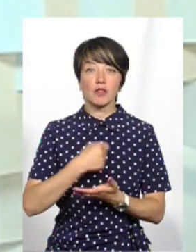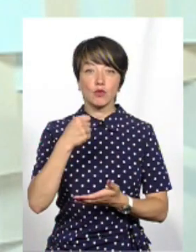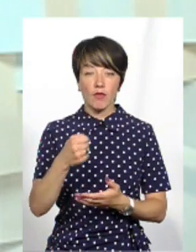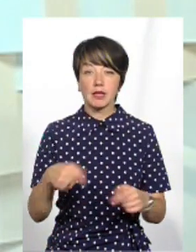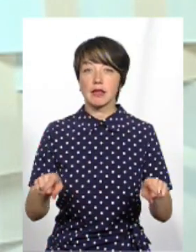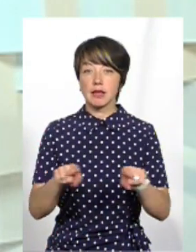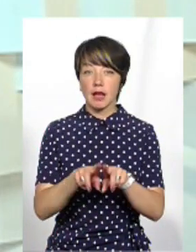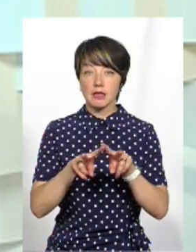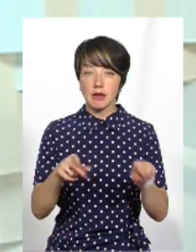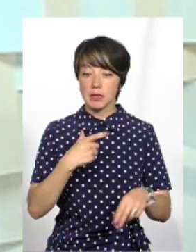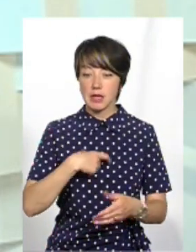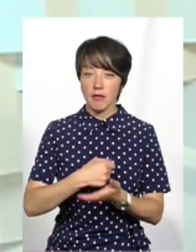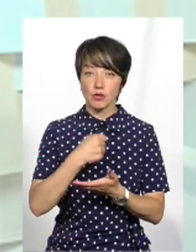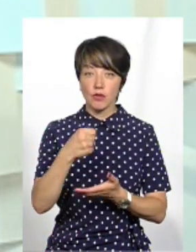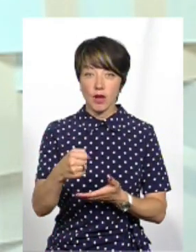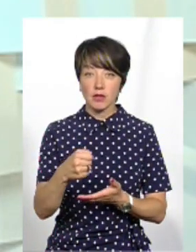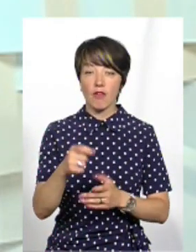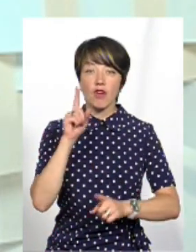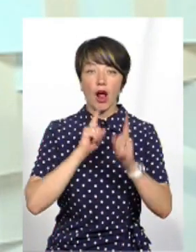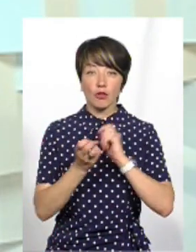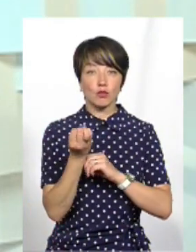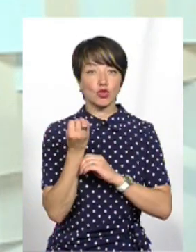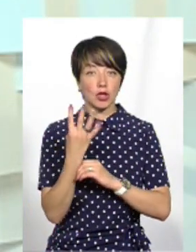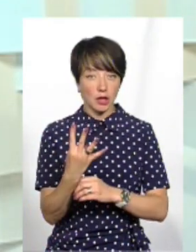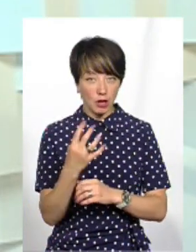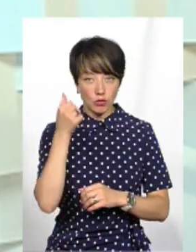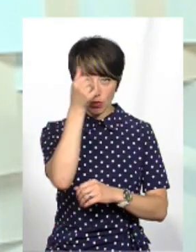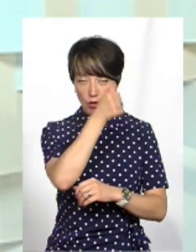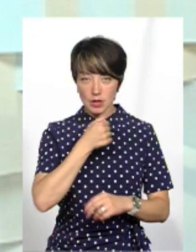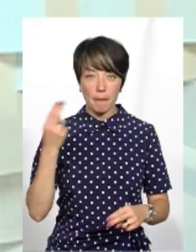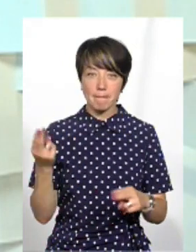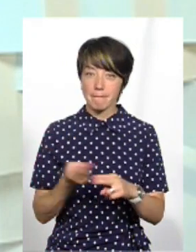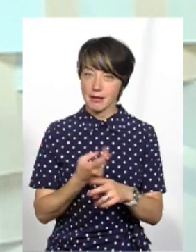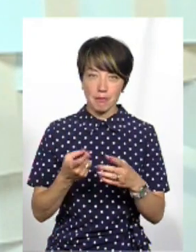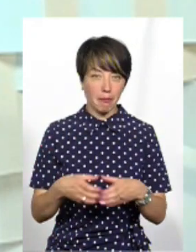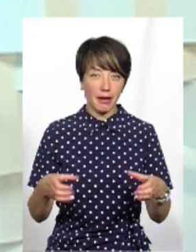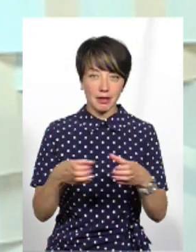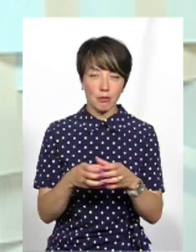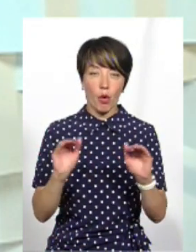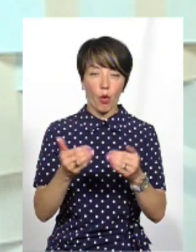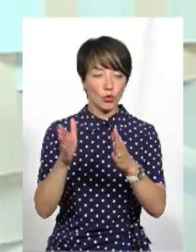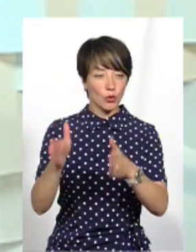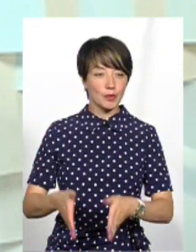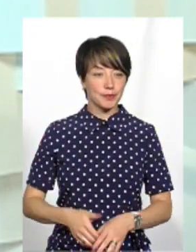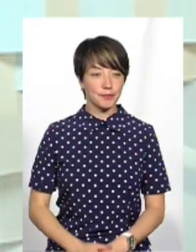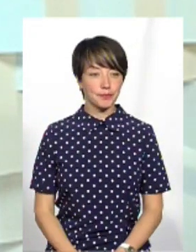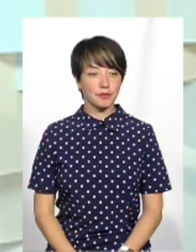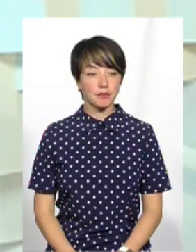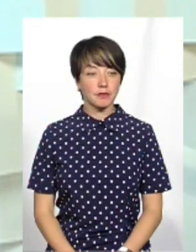самовисуванцем. Так само самовисуванцем проходить у Раду у 2014-му, тільки вже безпартійним. Коротко про нього.